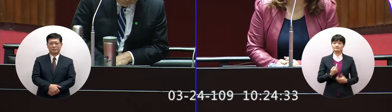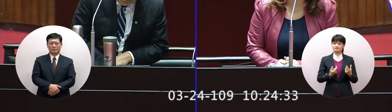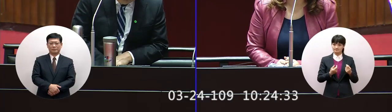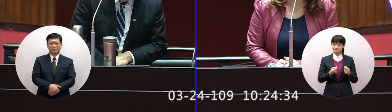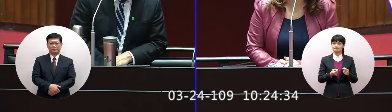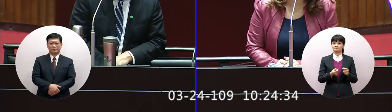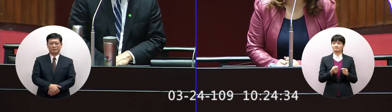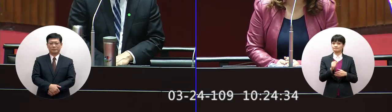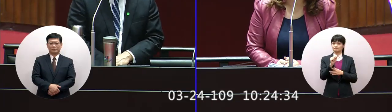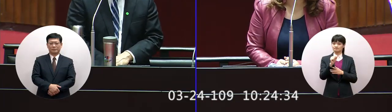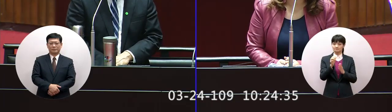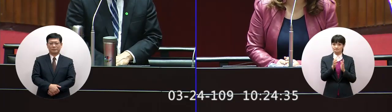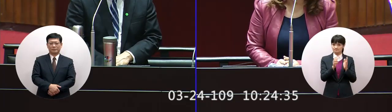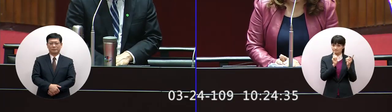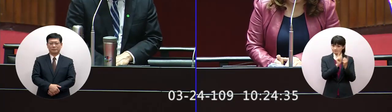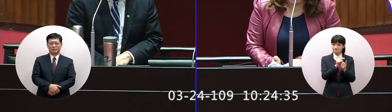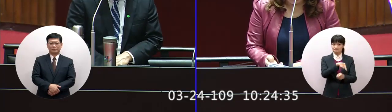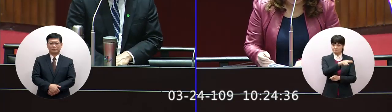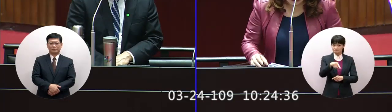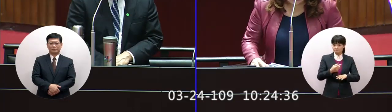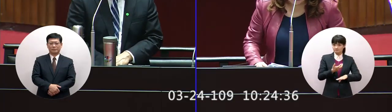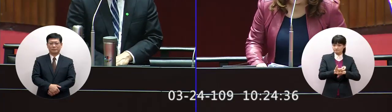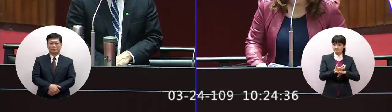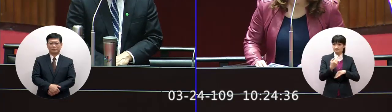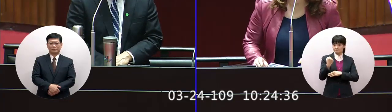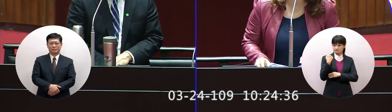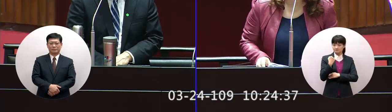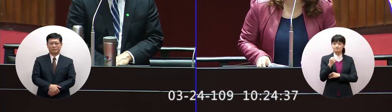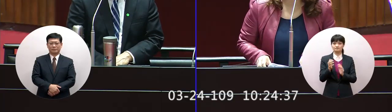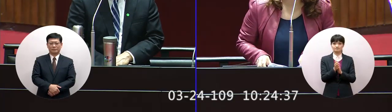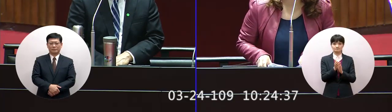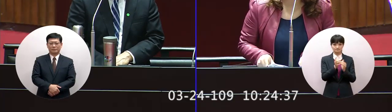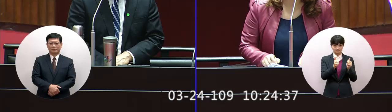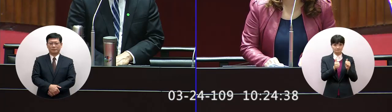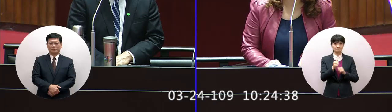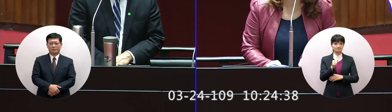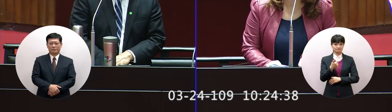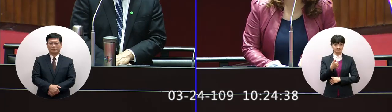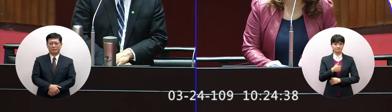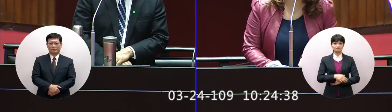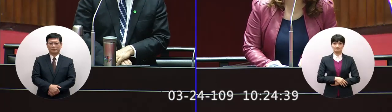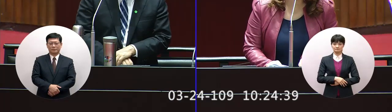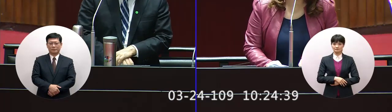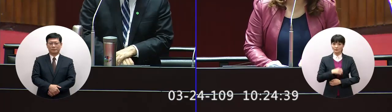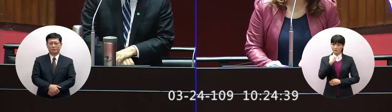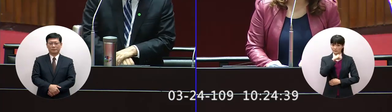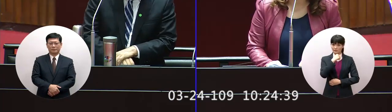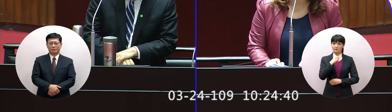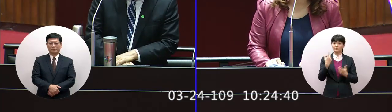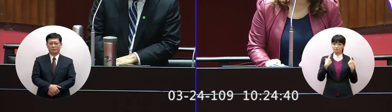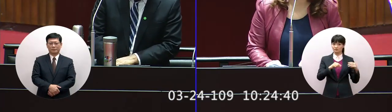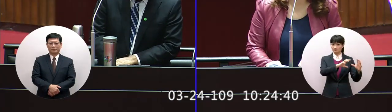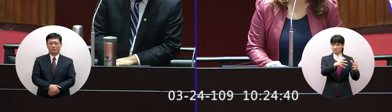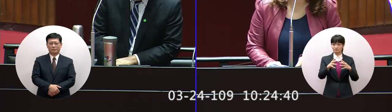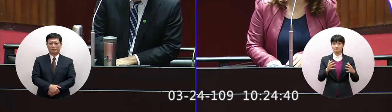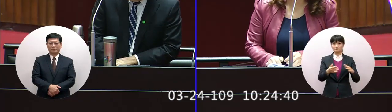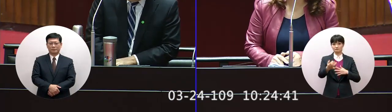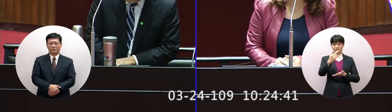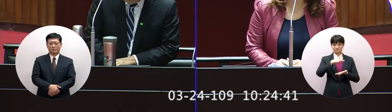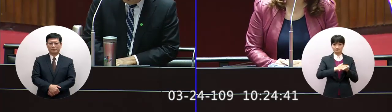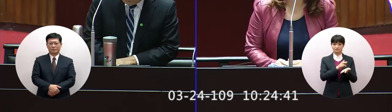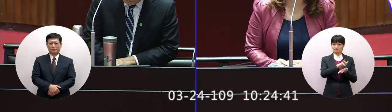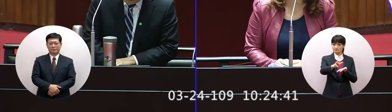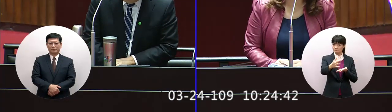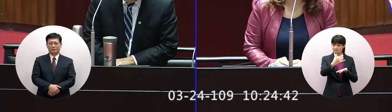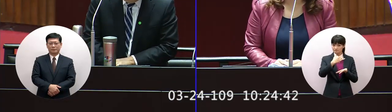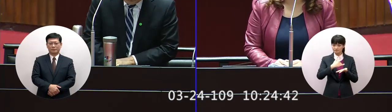我们行政团队的这个努力。那台湾本来就是一个国际城市，那我们外来的人口呢